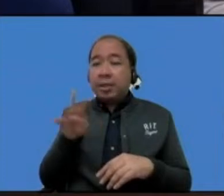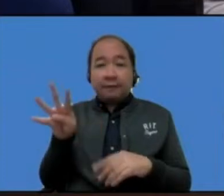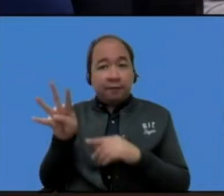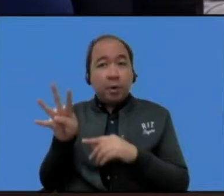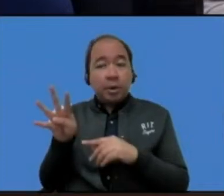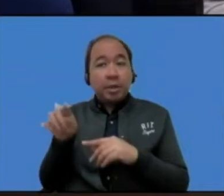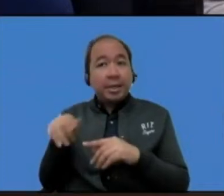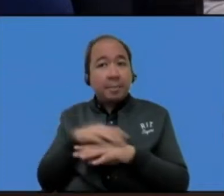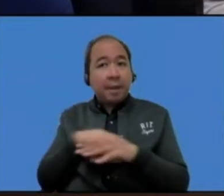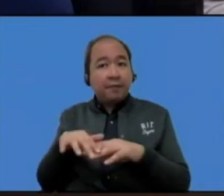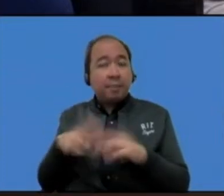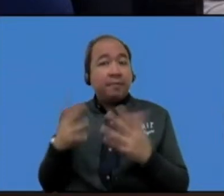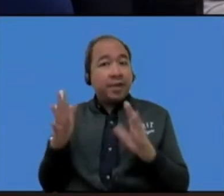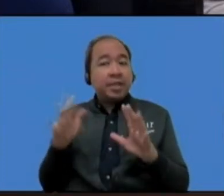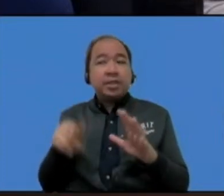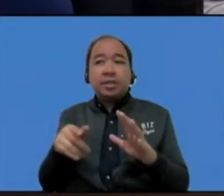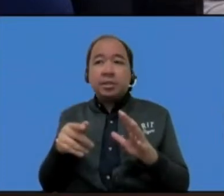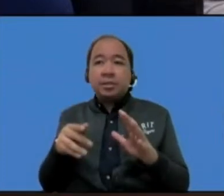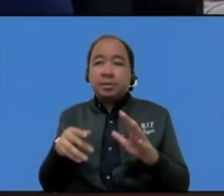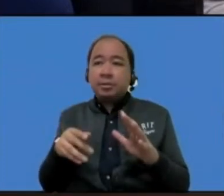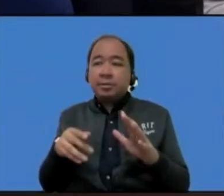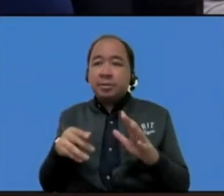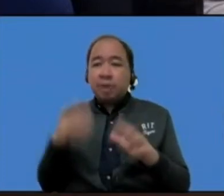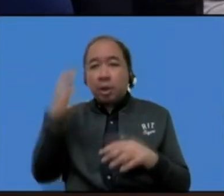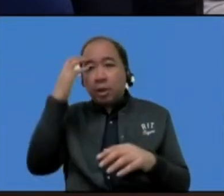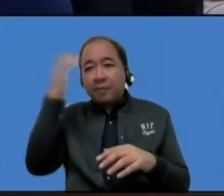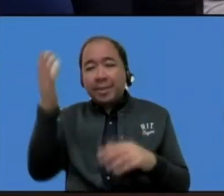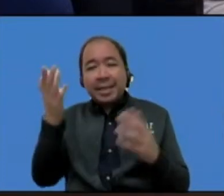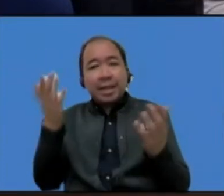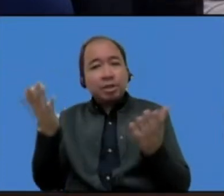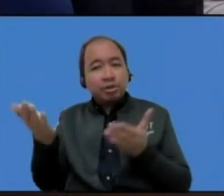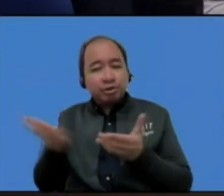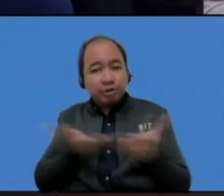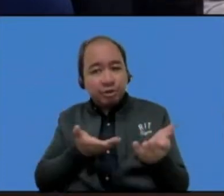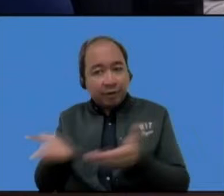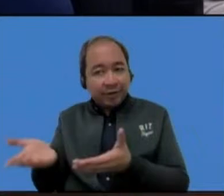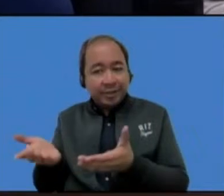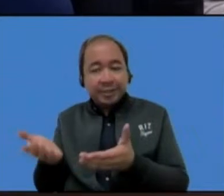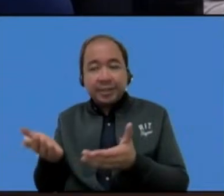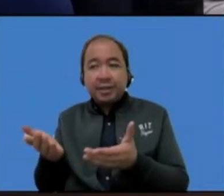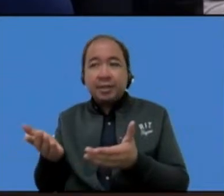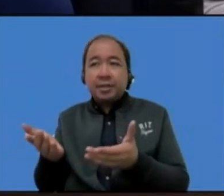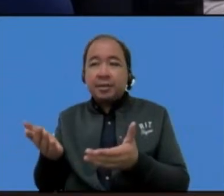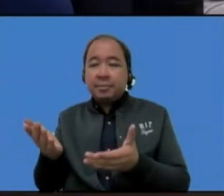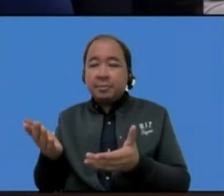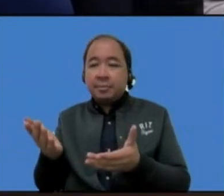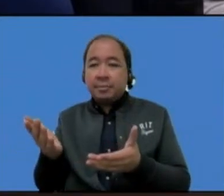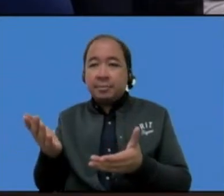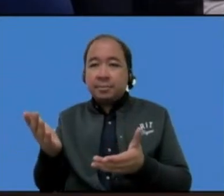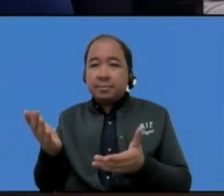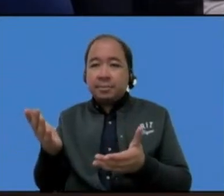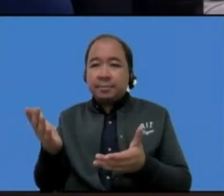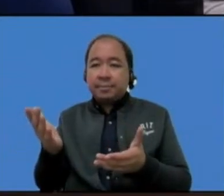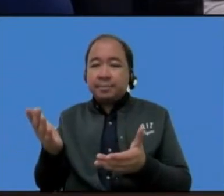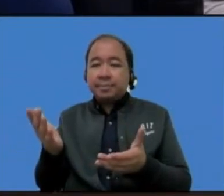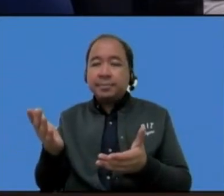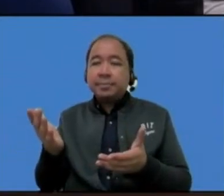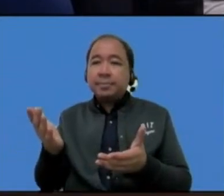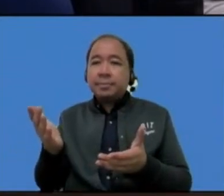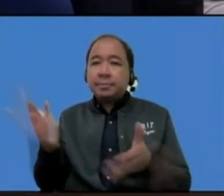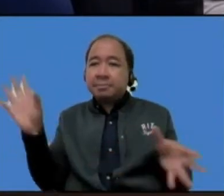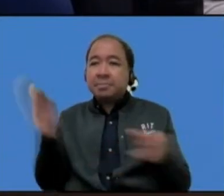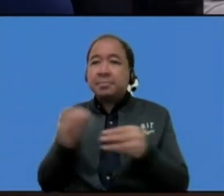查询等政务服务1.3亿人次。同时在2021年的4